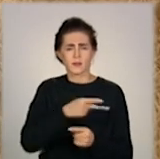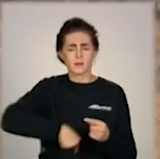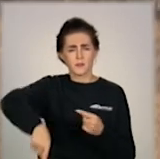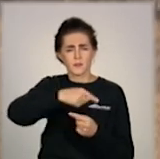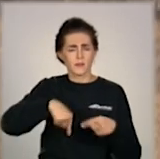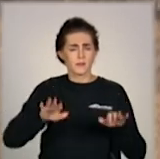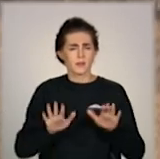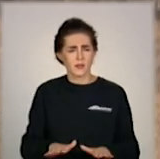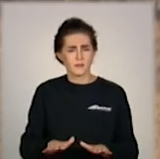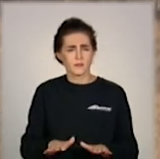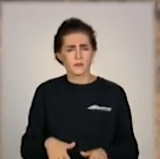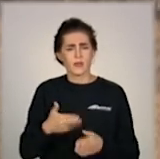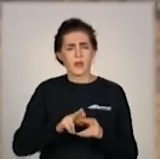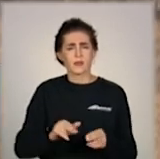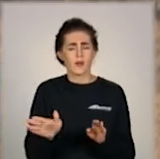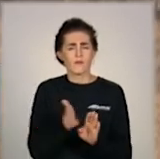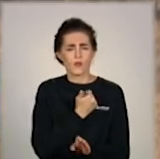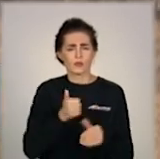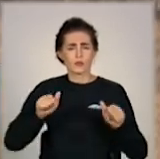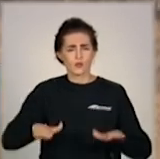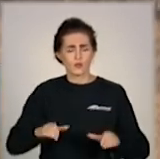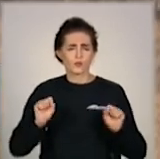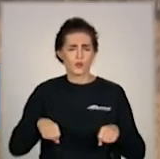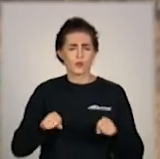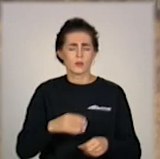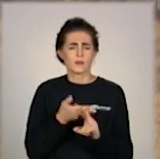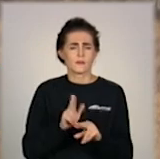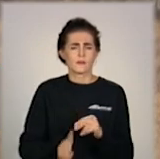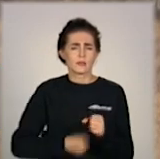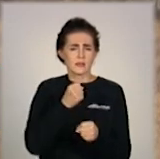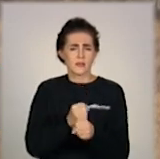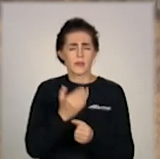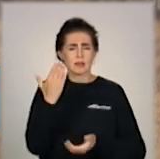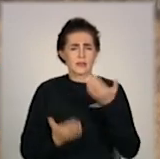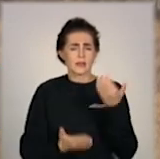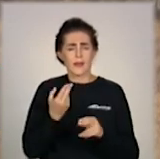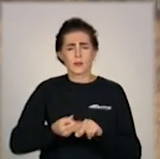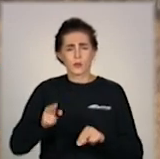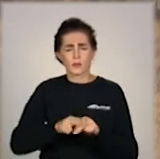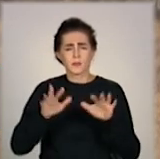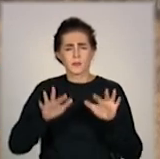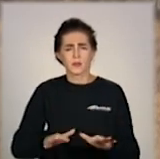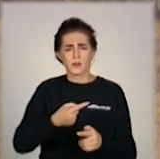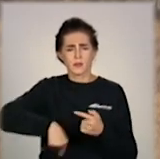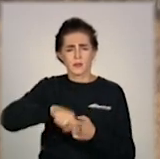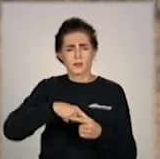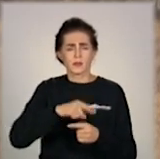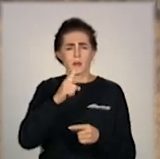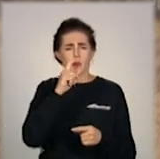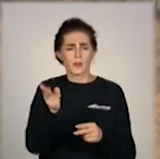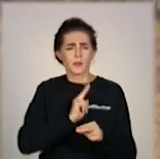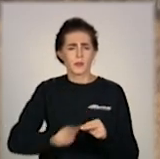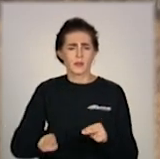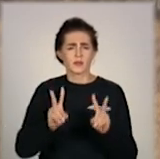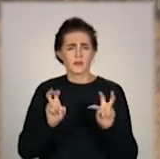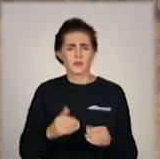територій. Відміна рішення може бути зроблена, якщо ця територія втратила природну цінність. Ця територія